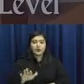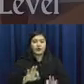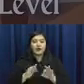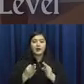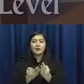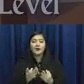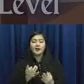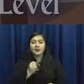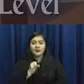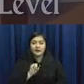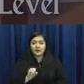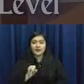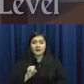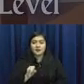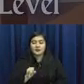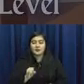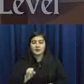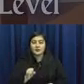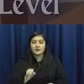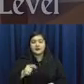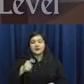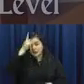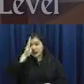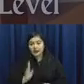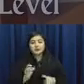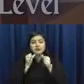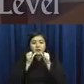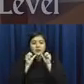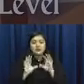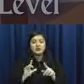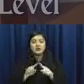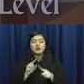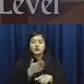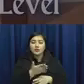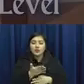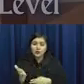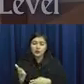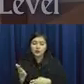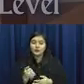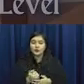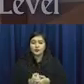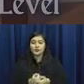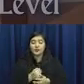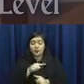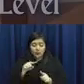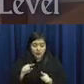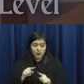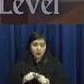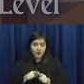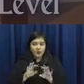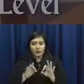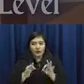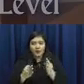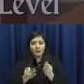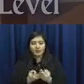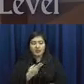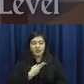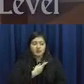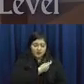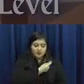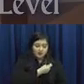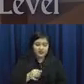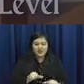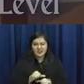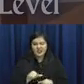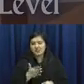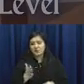tanging yaman na ibinigay sa atin ng Panginoon. Kapag nasaktan sila, ay sigurado ako masasaktan ka rin. Yeah.